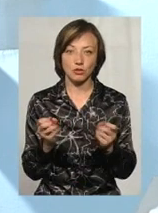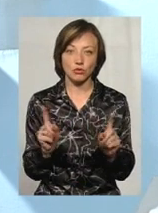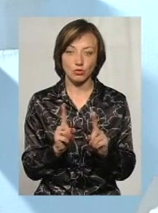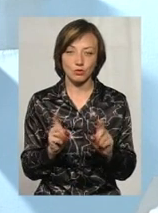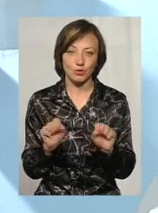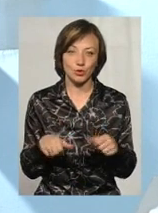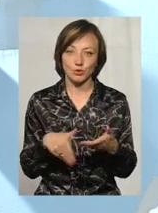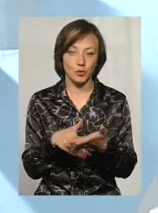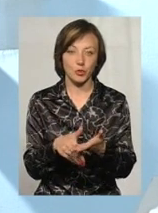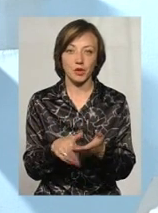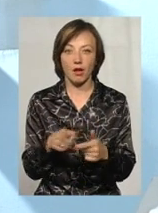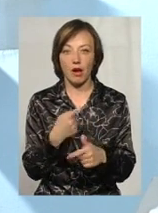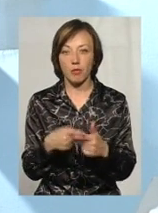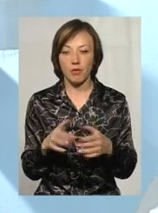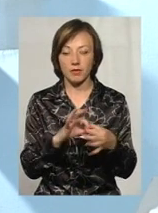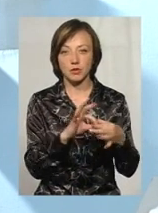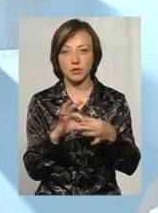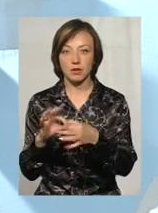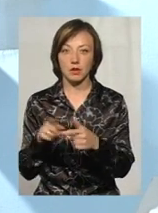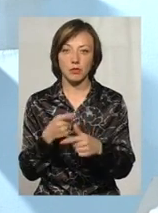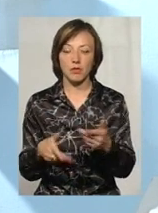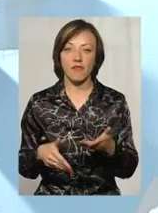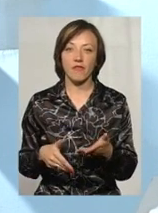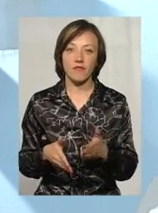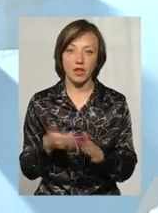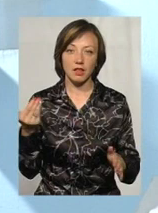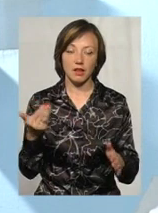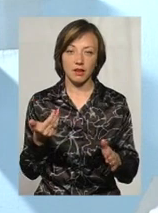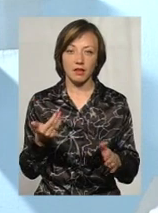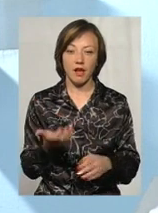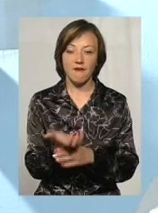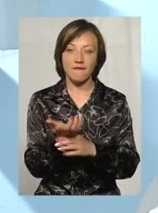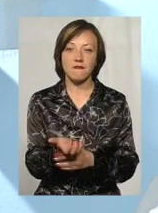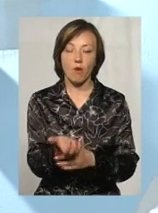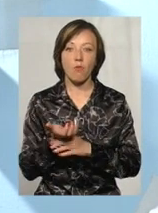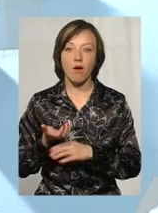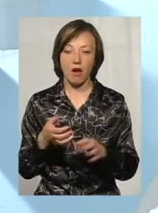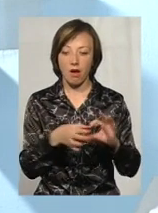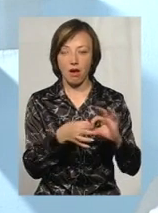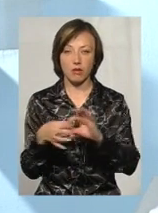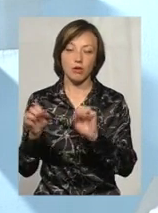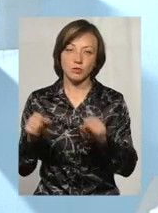можемо допомогти або відбуксувати автомобіль, або викликати евакуатор, до прикладу. Тобто, в будь-якому випадку ми будемо